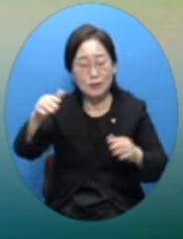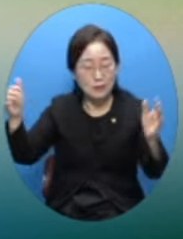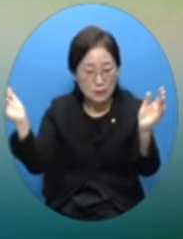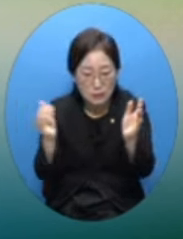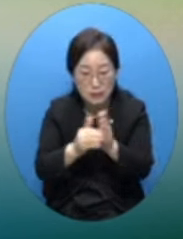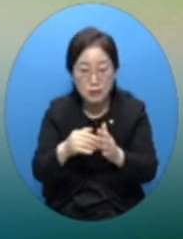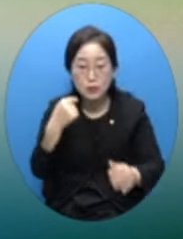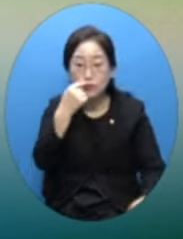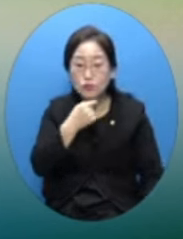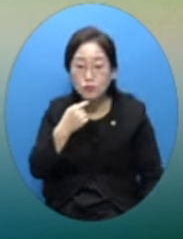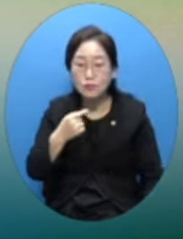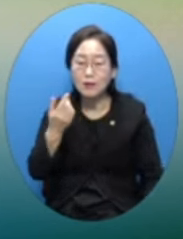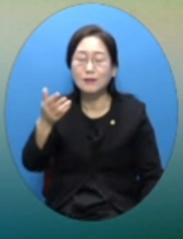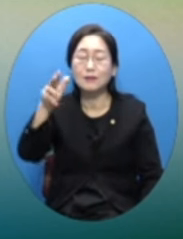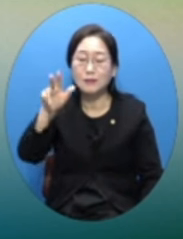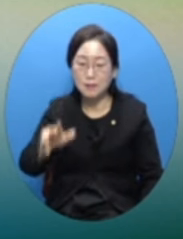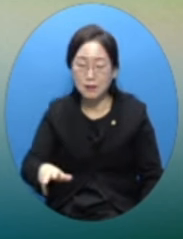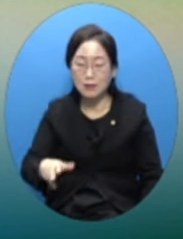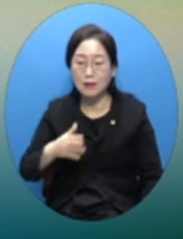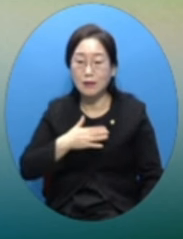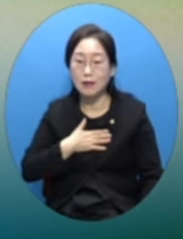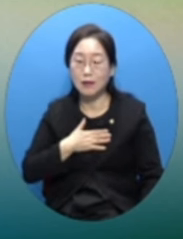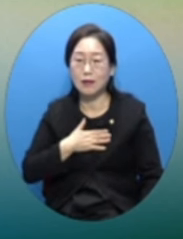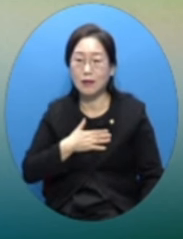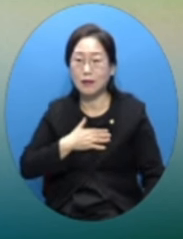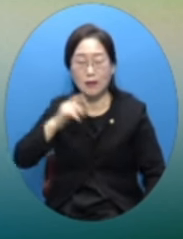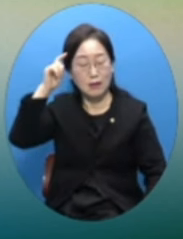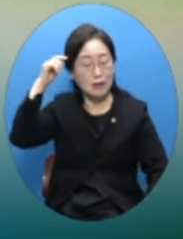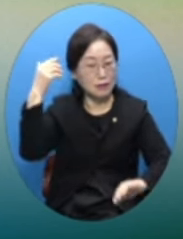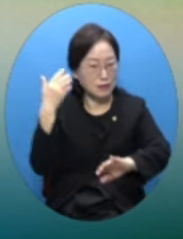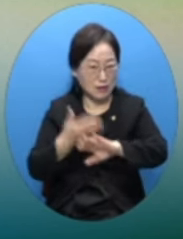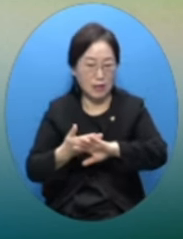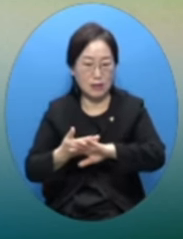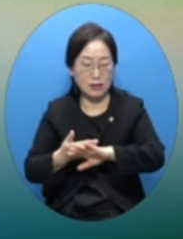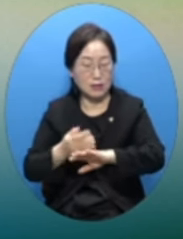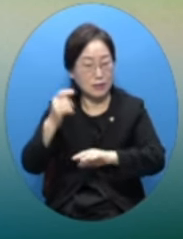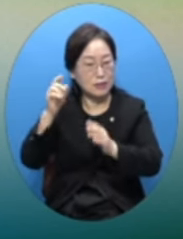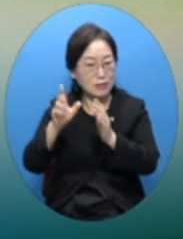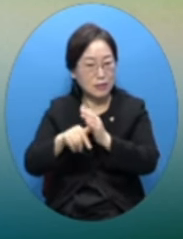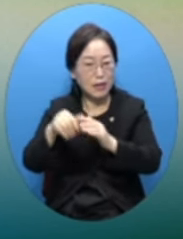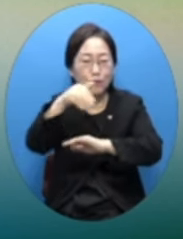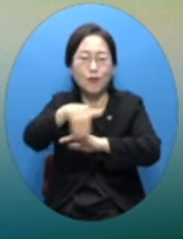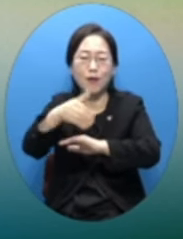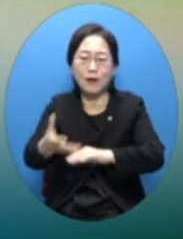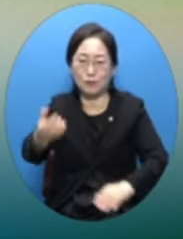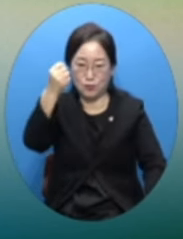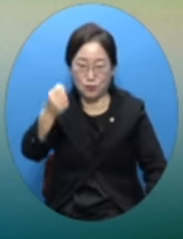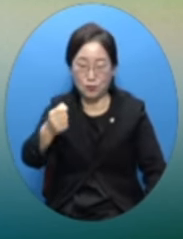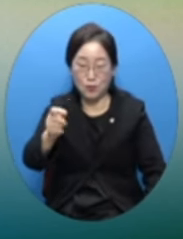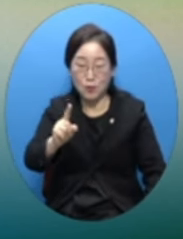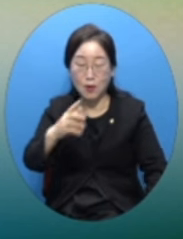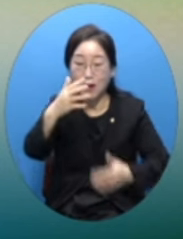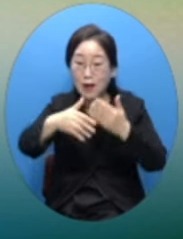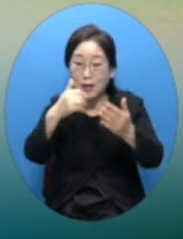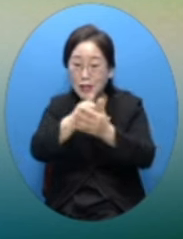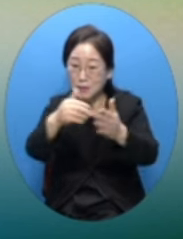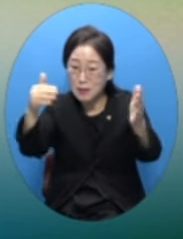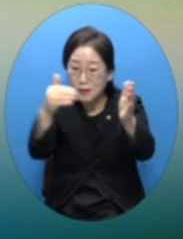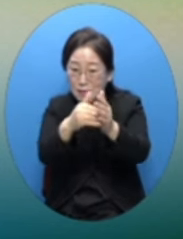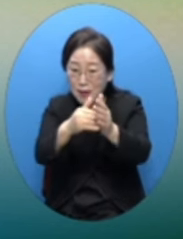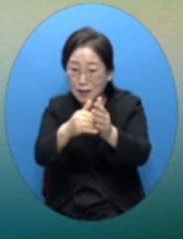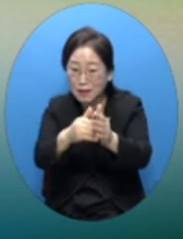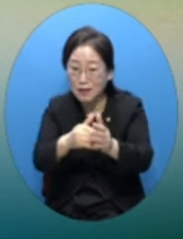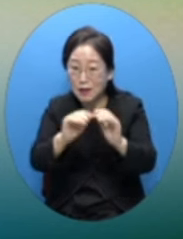생각합니다. 하지만 나와 다른 시간표를 갖고 계신 하나님의 계획이 마침표를 찍으신